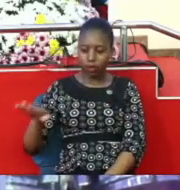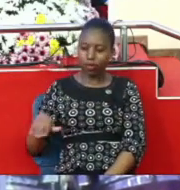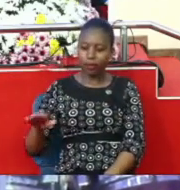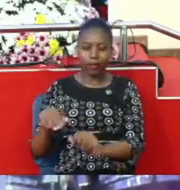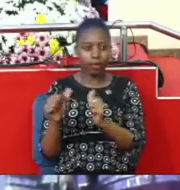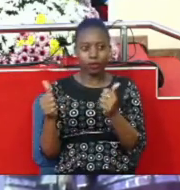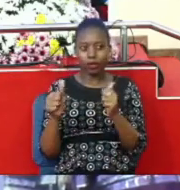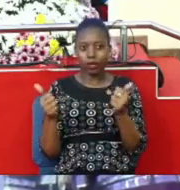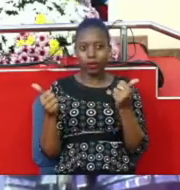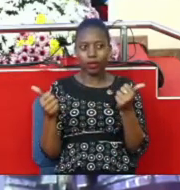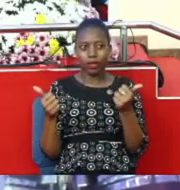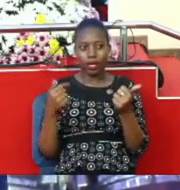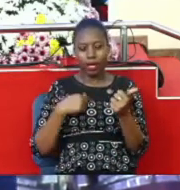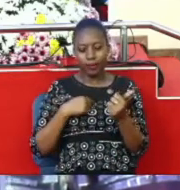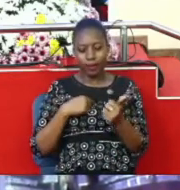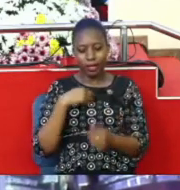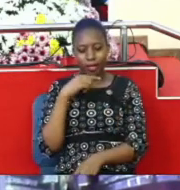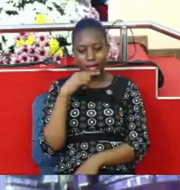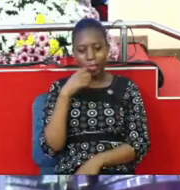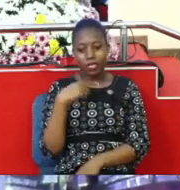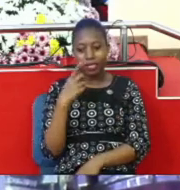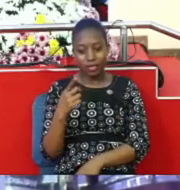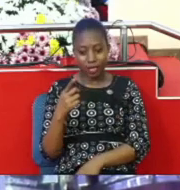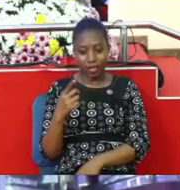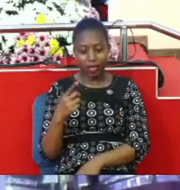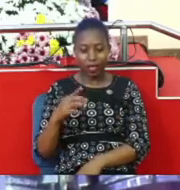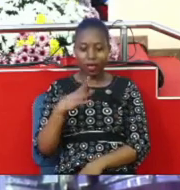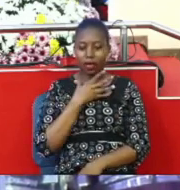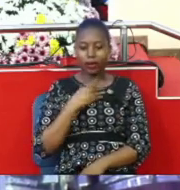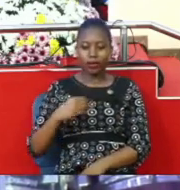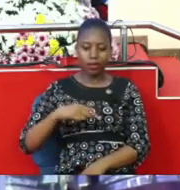I was going to see my shosho, which was true. Shosho lived in